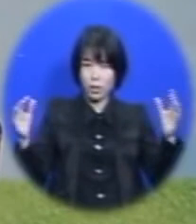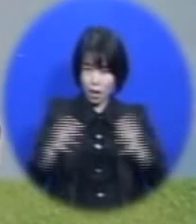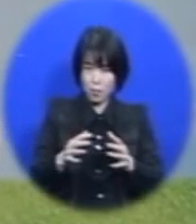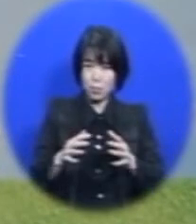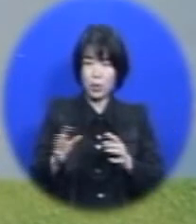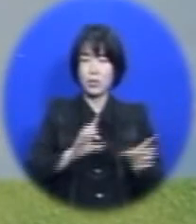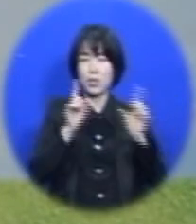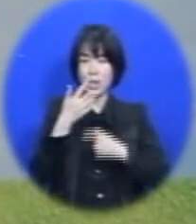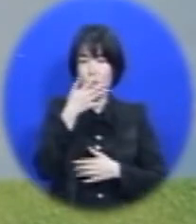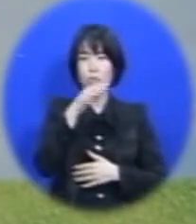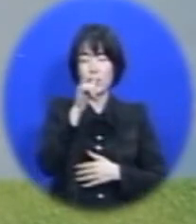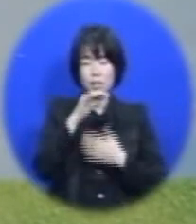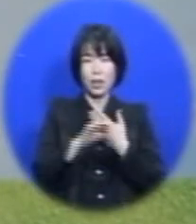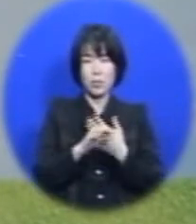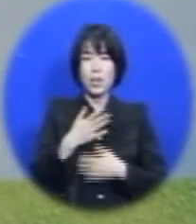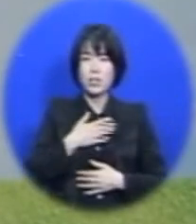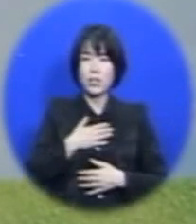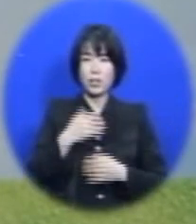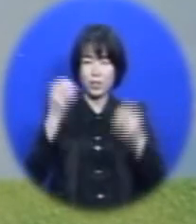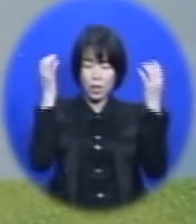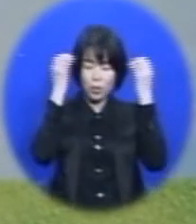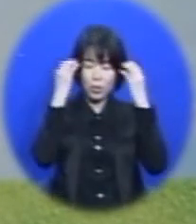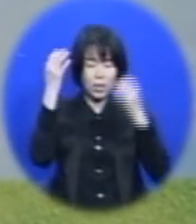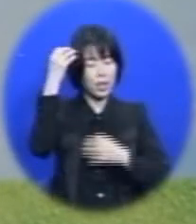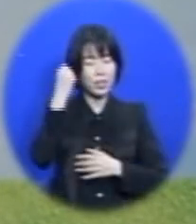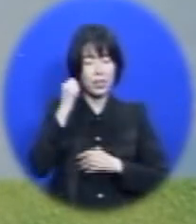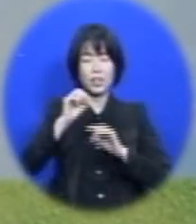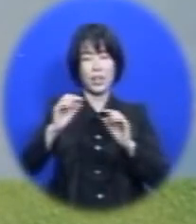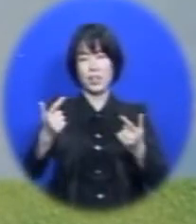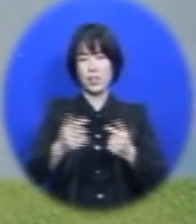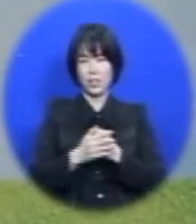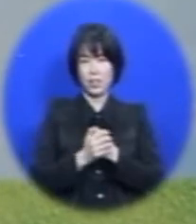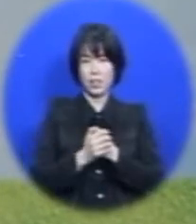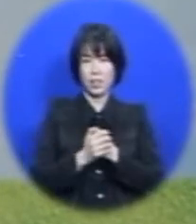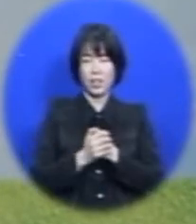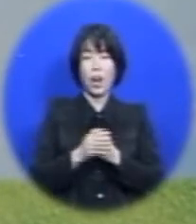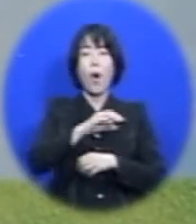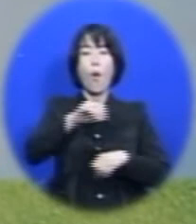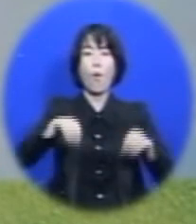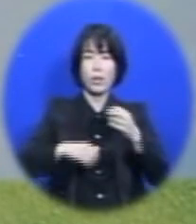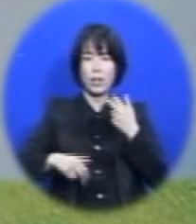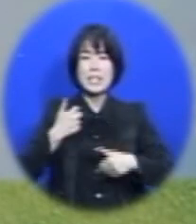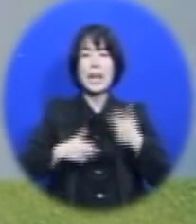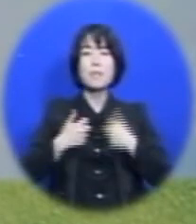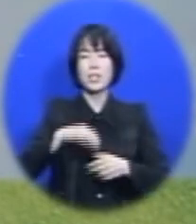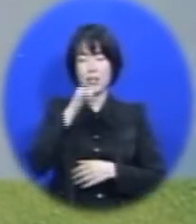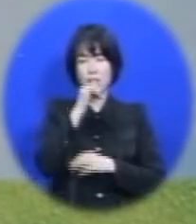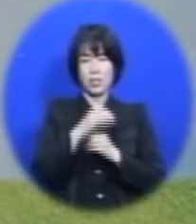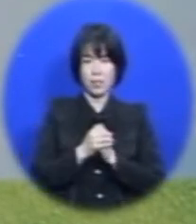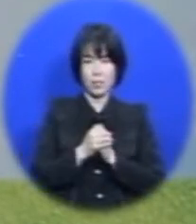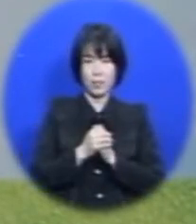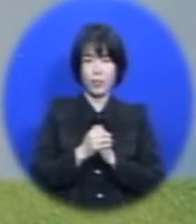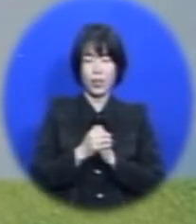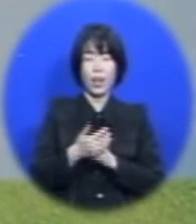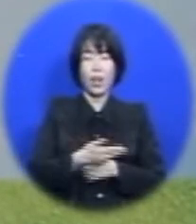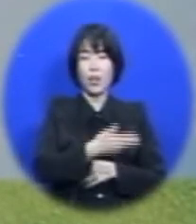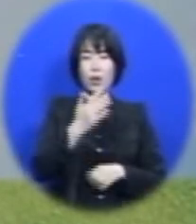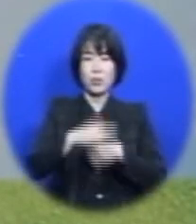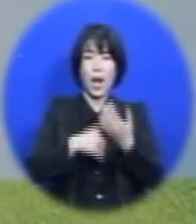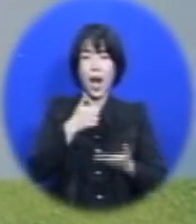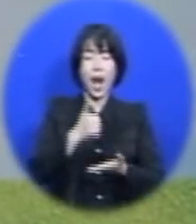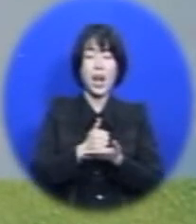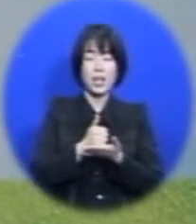있다면 저는 고생한 기억이라고 생각 안 들어요. 오히려 재밌었어요. 여러분, 하나님과